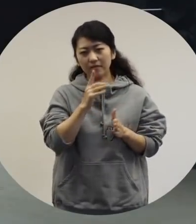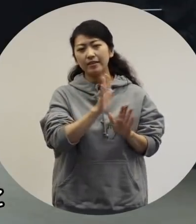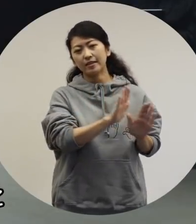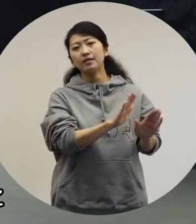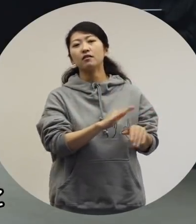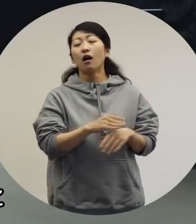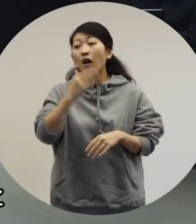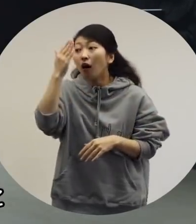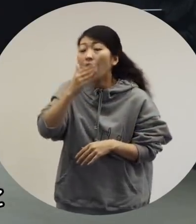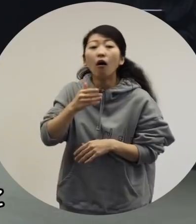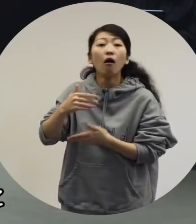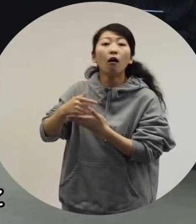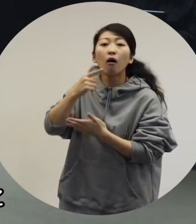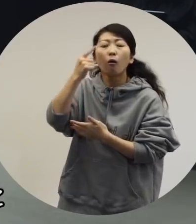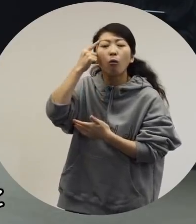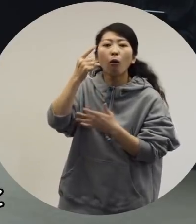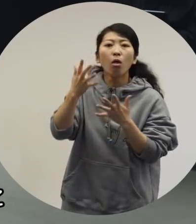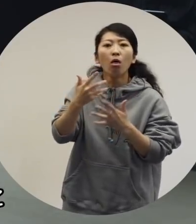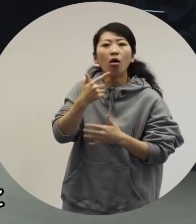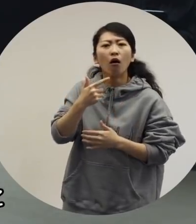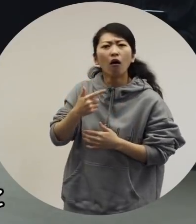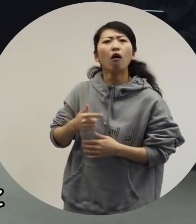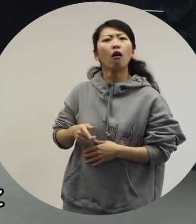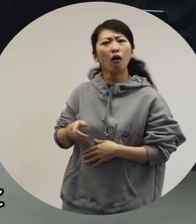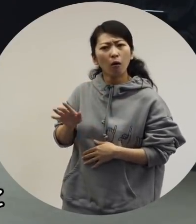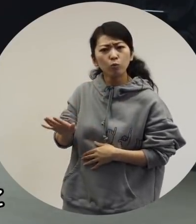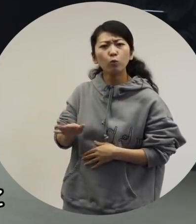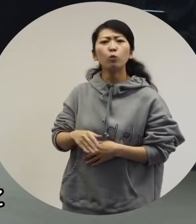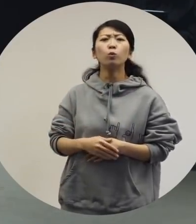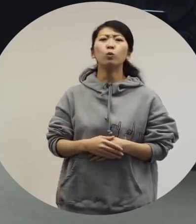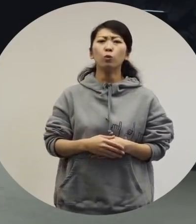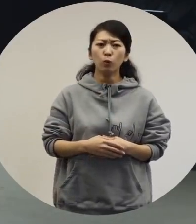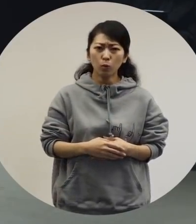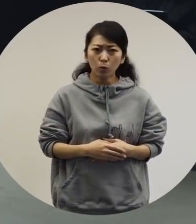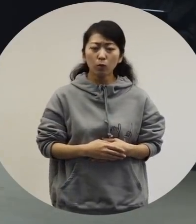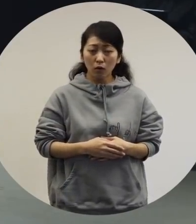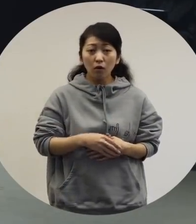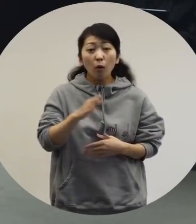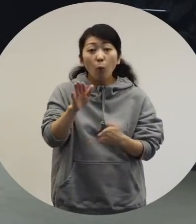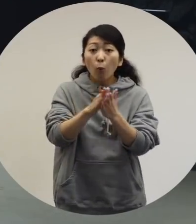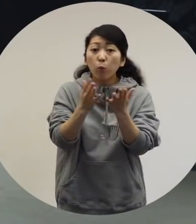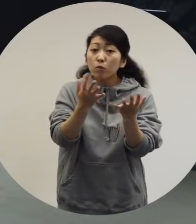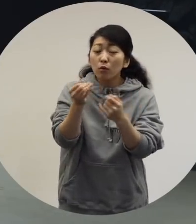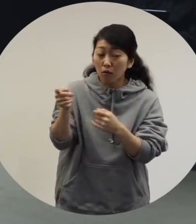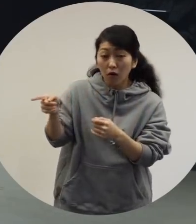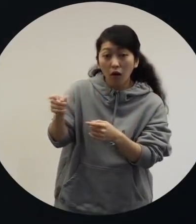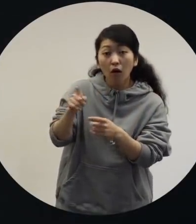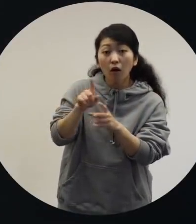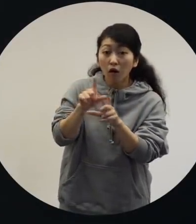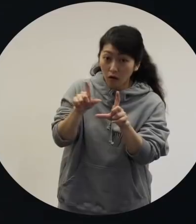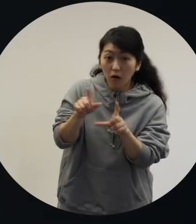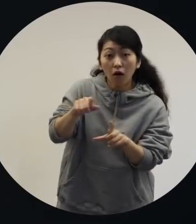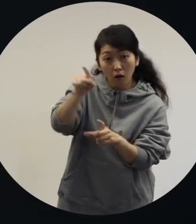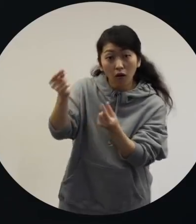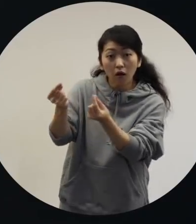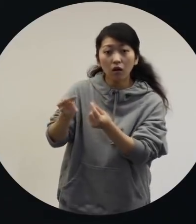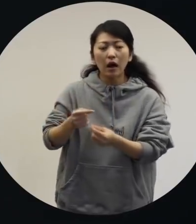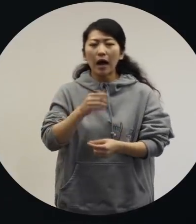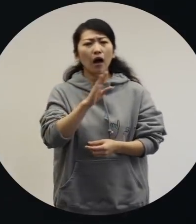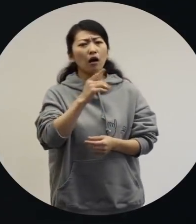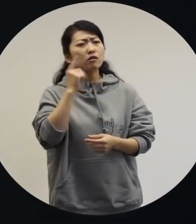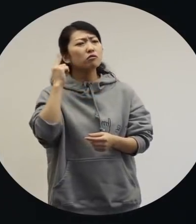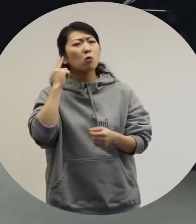けてますね。 へ、うん、でも全然そんなこと意識したことなかった。本田さん、そういうのって一般的なんですか？なんか、いや、僕